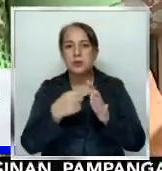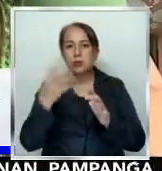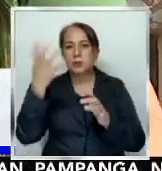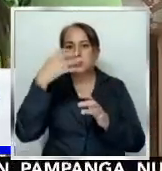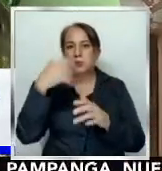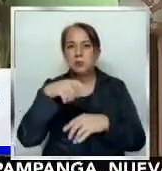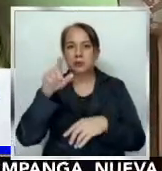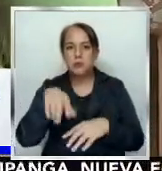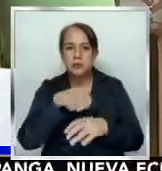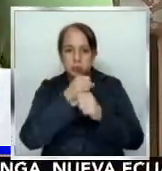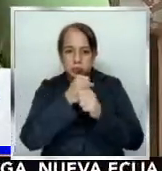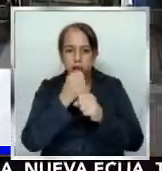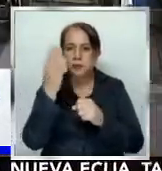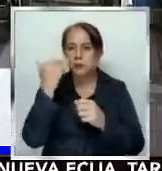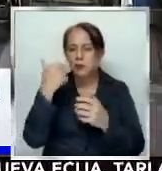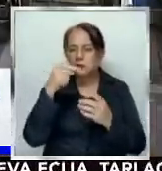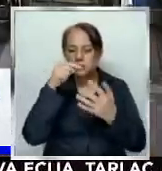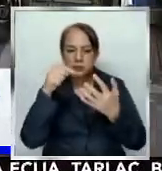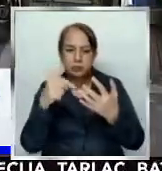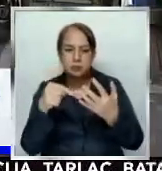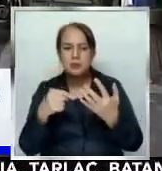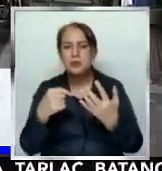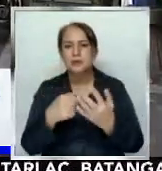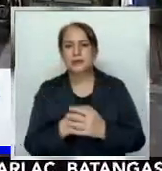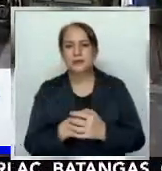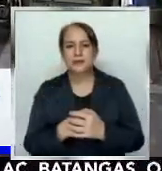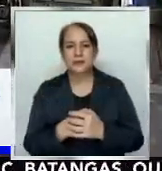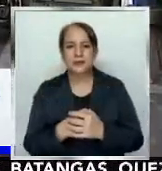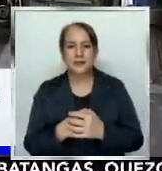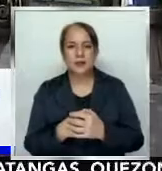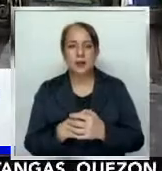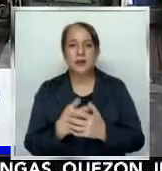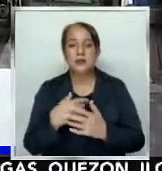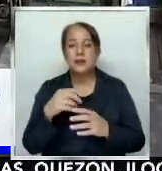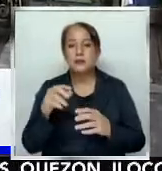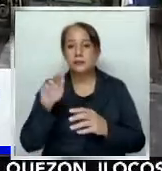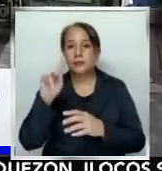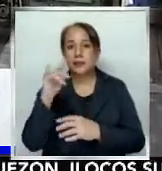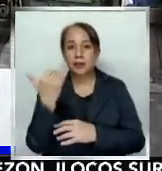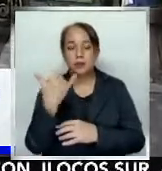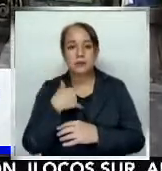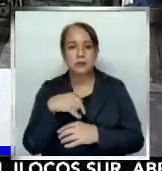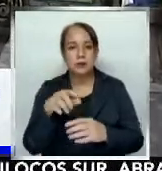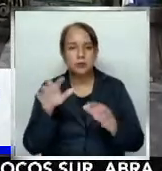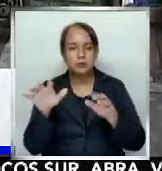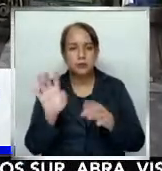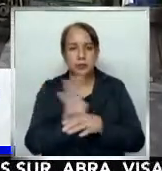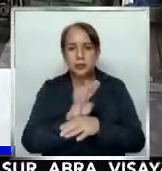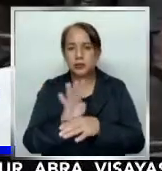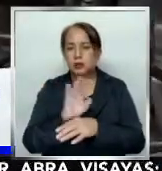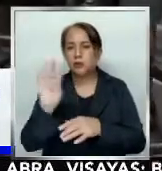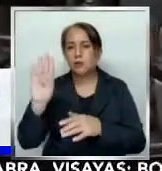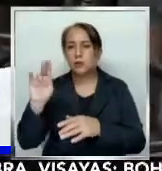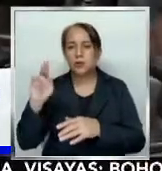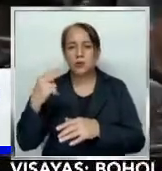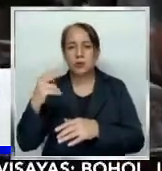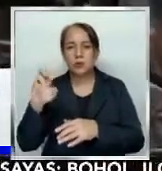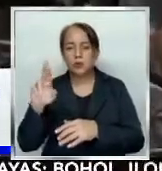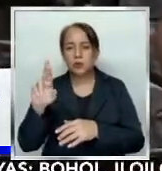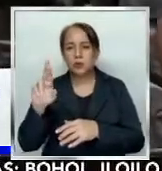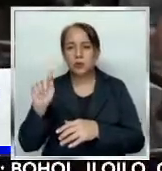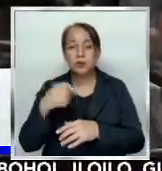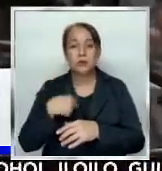confidential, bakit daw ganito, bakit daw ganyan. Sa Pasay City, abala ang lahat ng BERT ng 201 barangays.